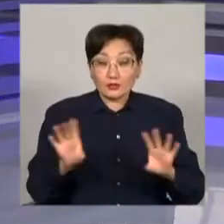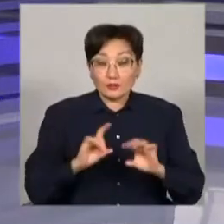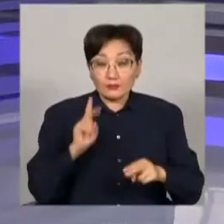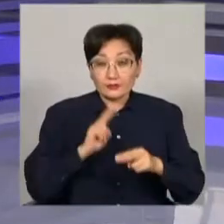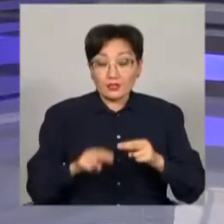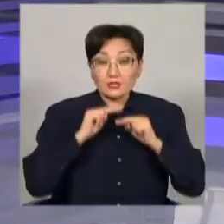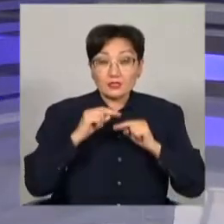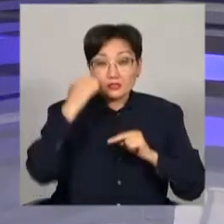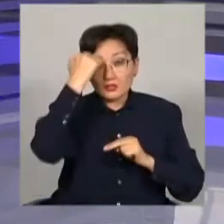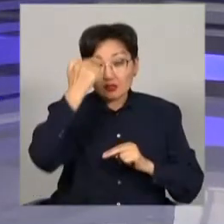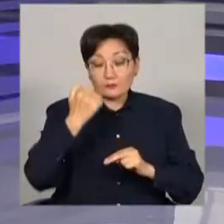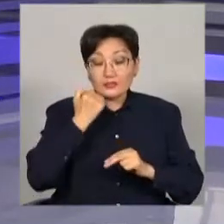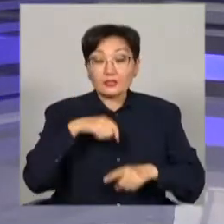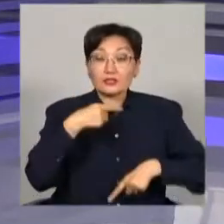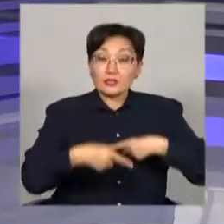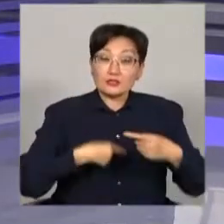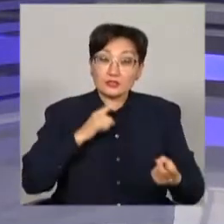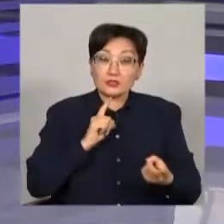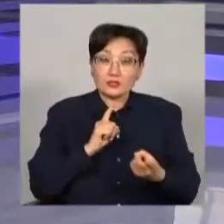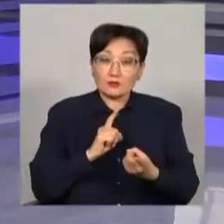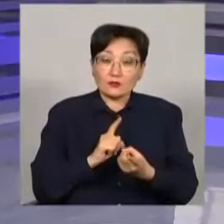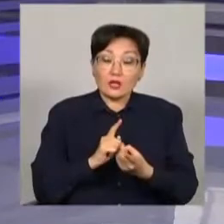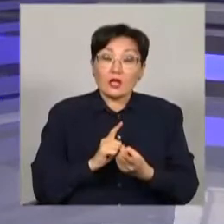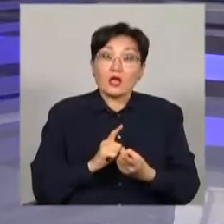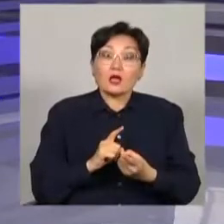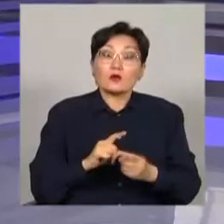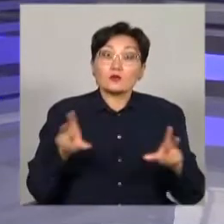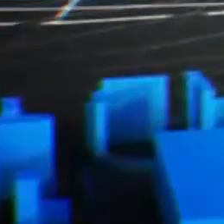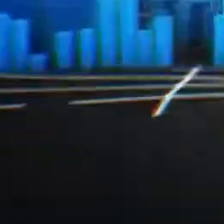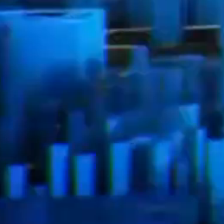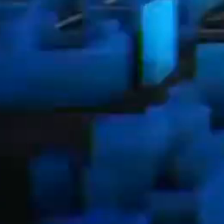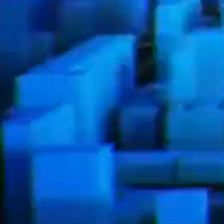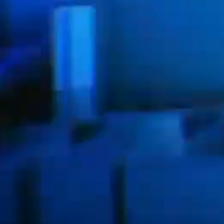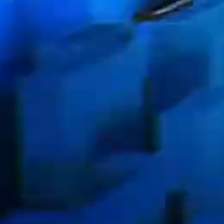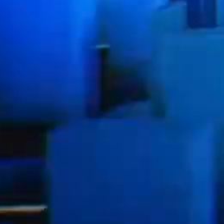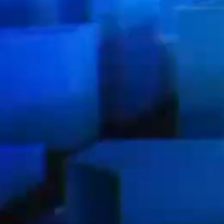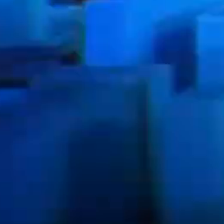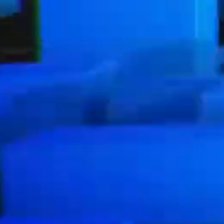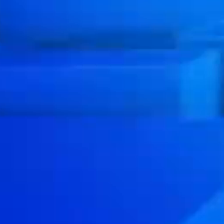болды. Мен өздеріңізбен қоштасамын. Аман сау болыңыздар. Қайраттарыңызға жұмасын.